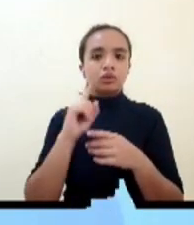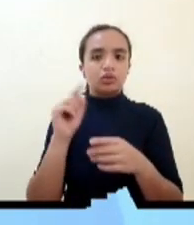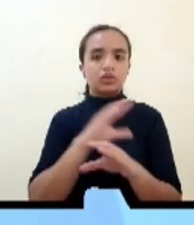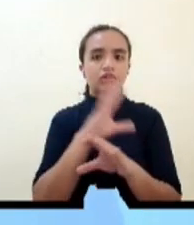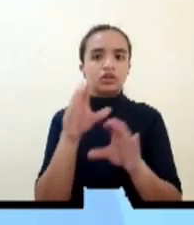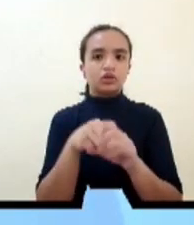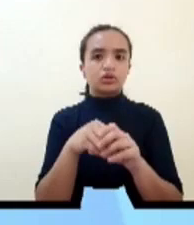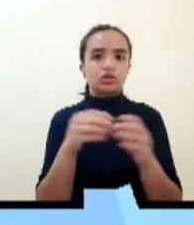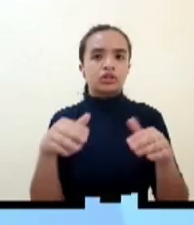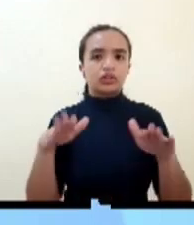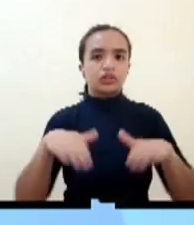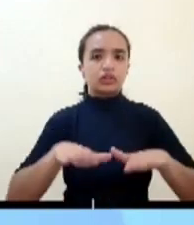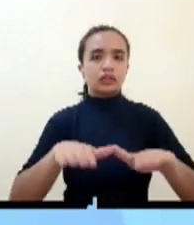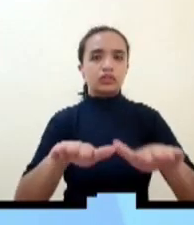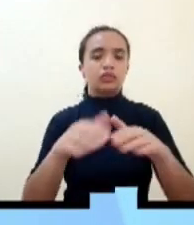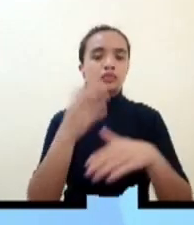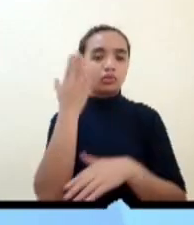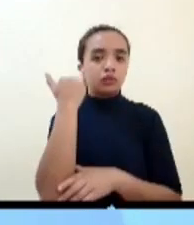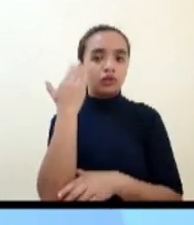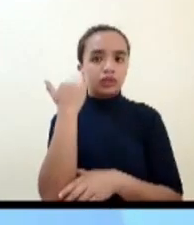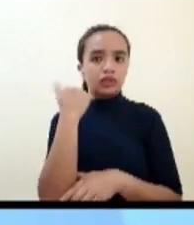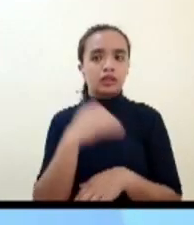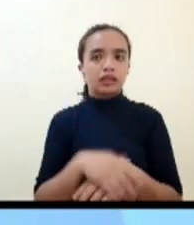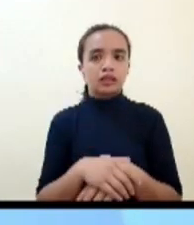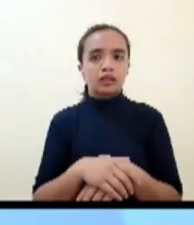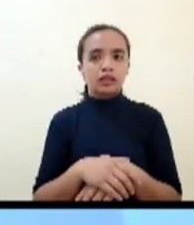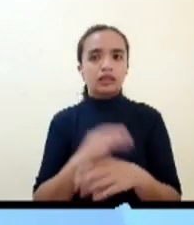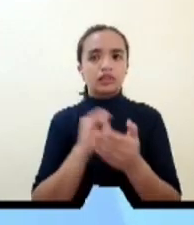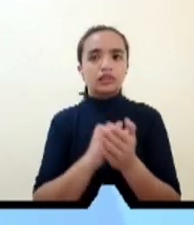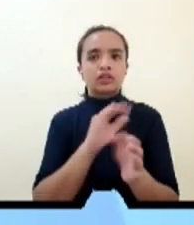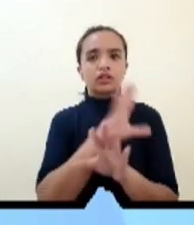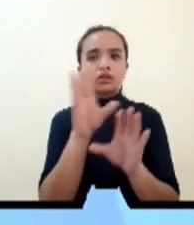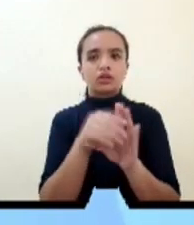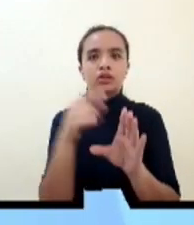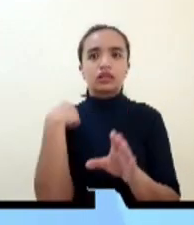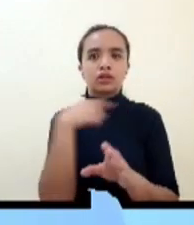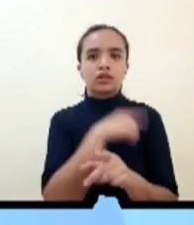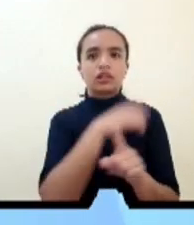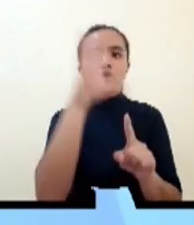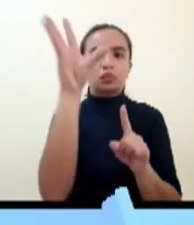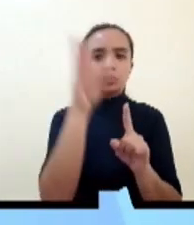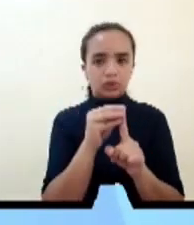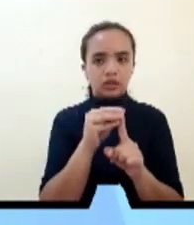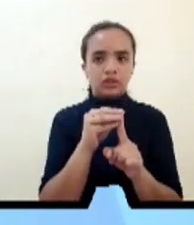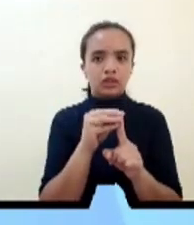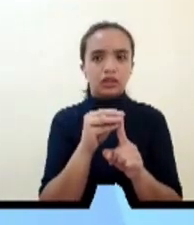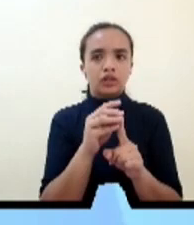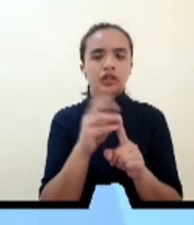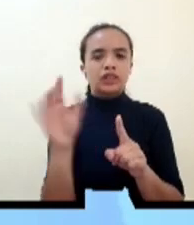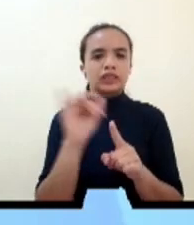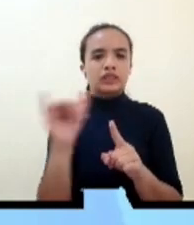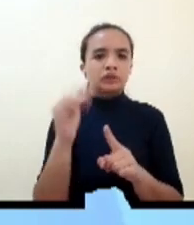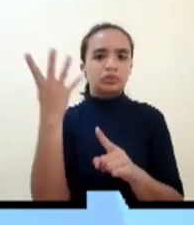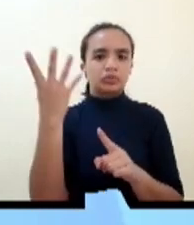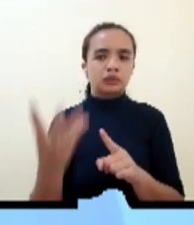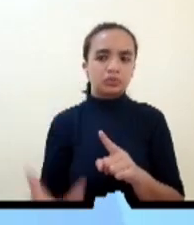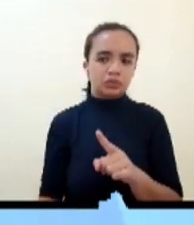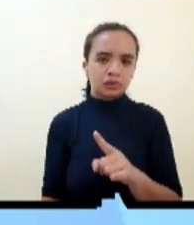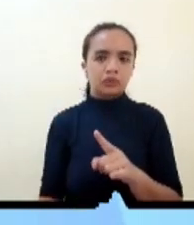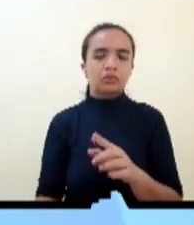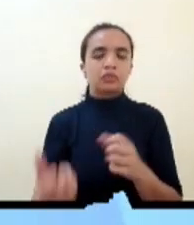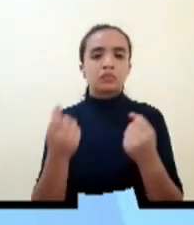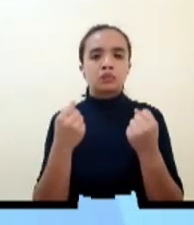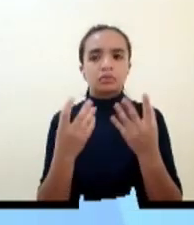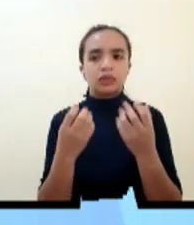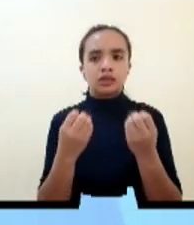pagka-hobby dahil ito ay parte ng ating kultura at tradisyon. Medyo nawawala na rin ito. No? Maraming